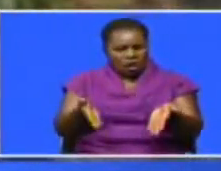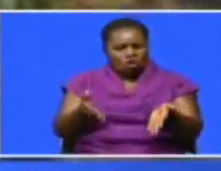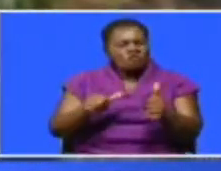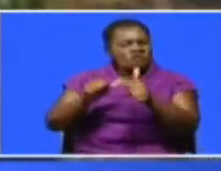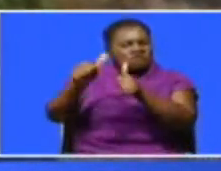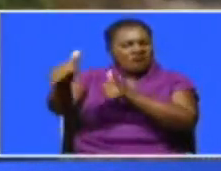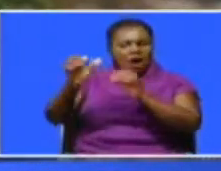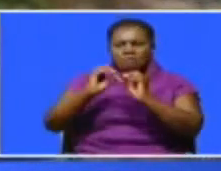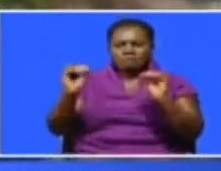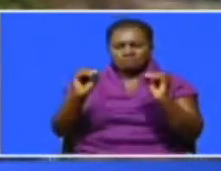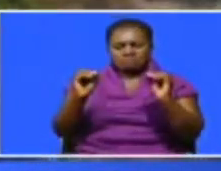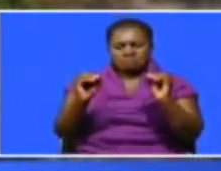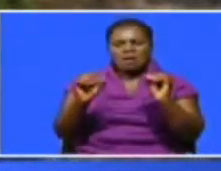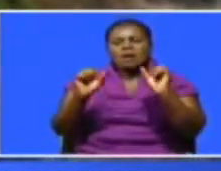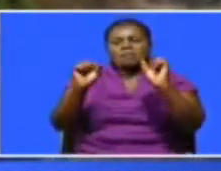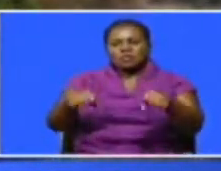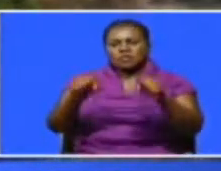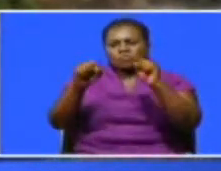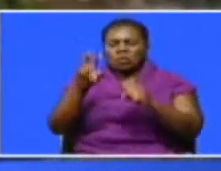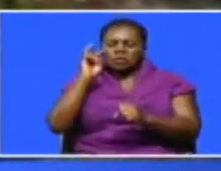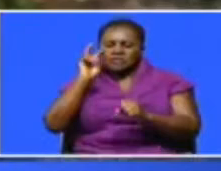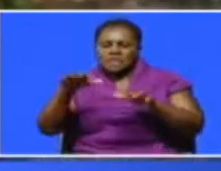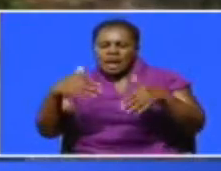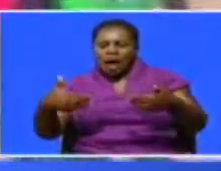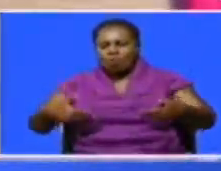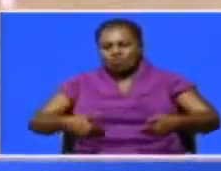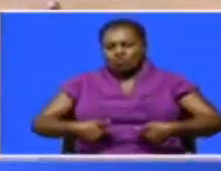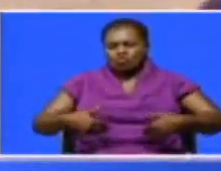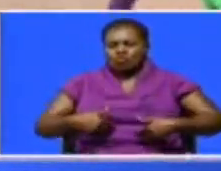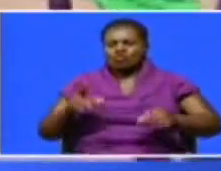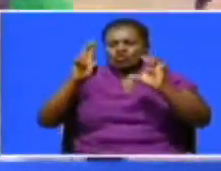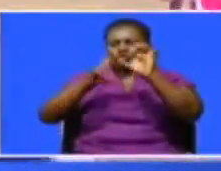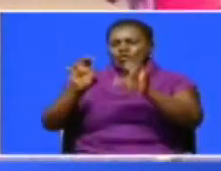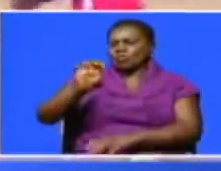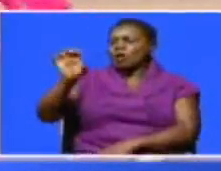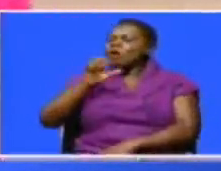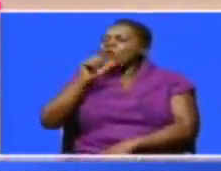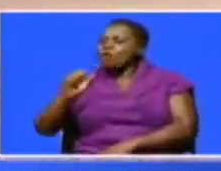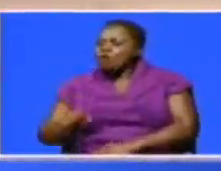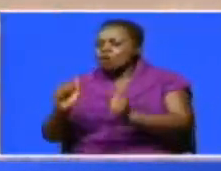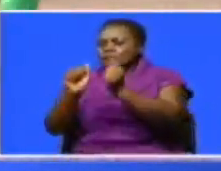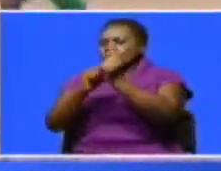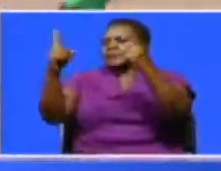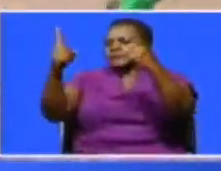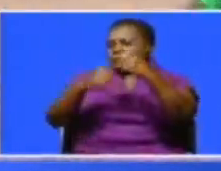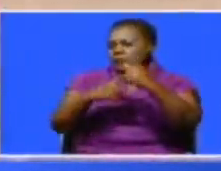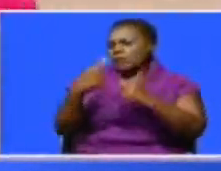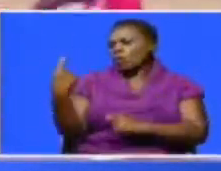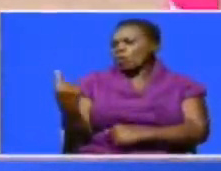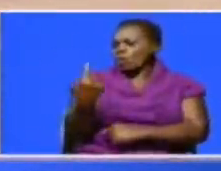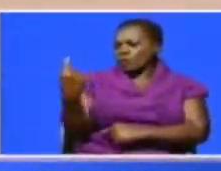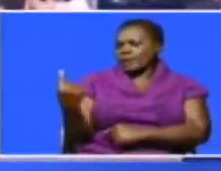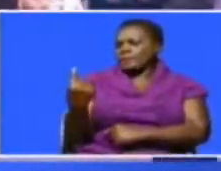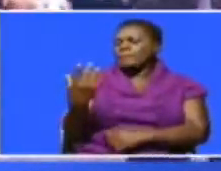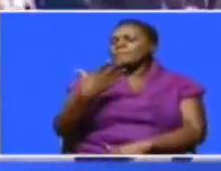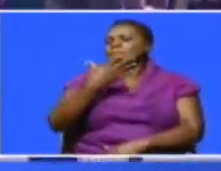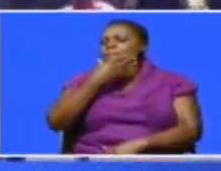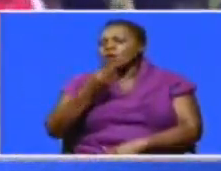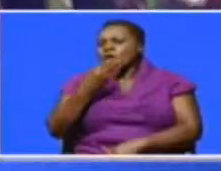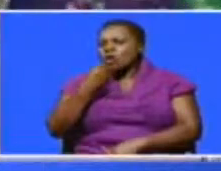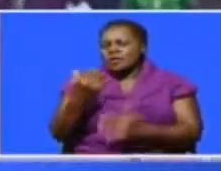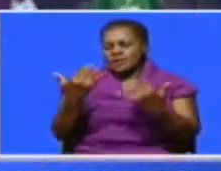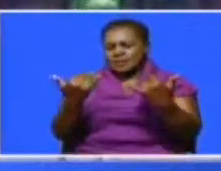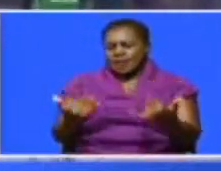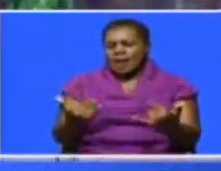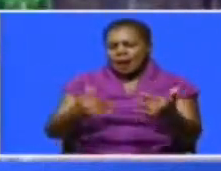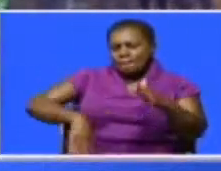mbali. Karibuni tutaona vijana wawili watatu wakifika huko. Akiwa na umri wa miaka 16 pekee, Stanley amegeuka